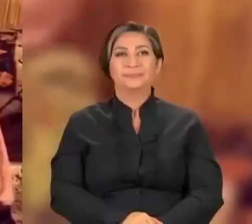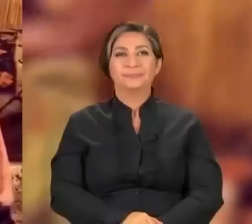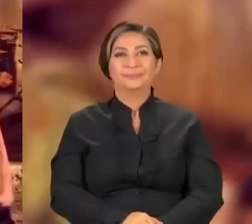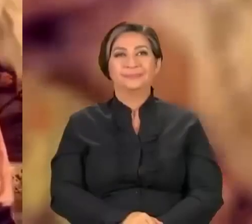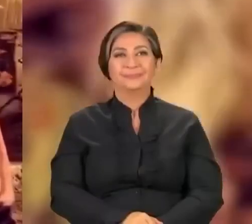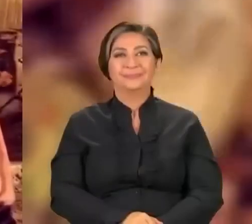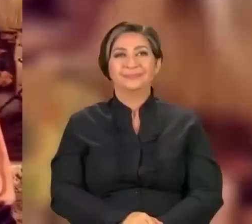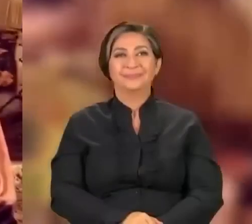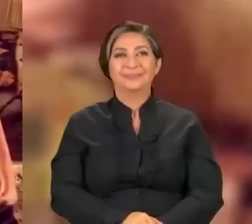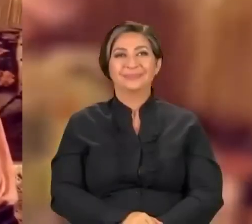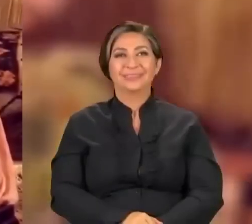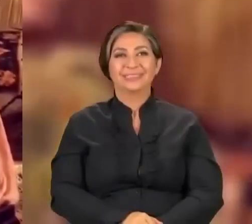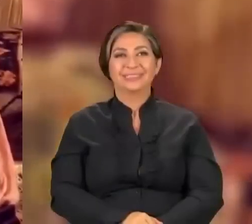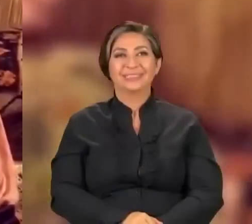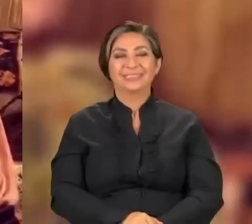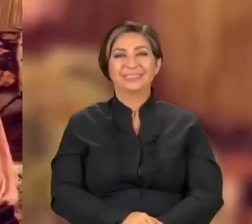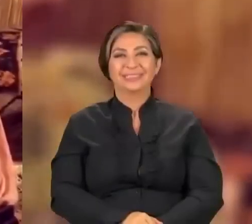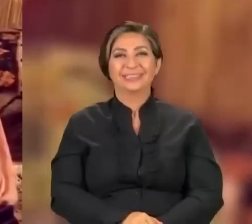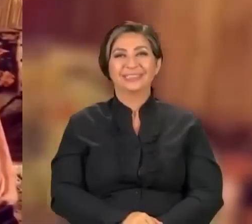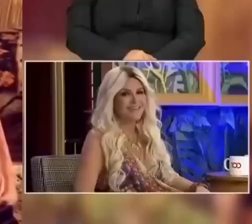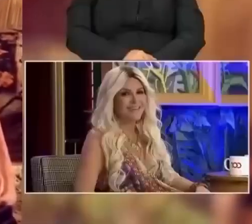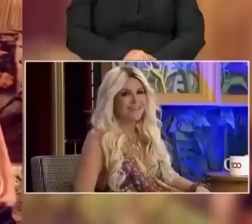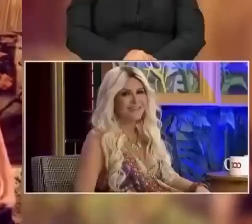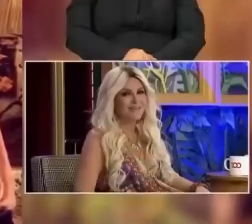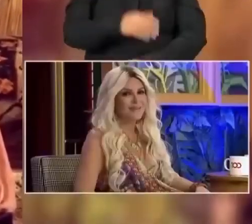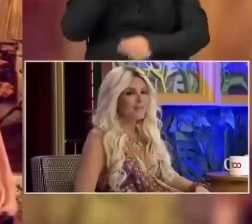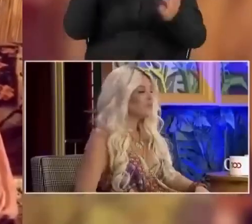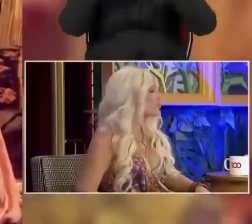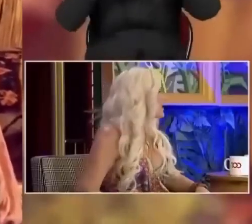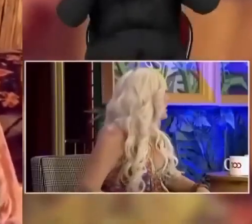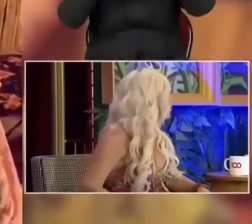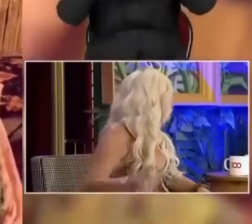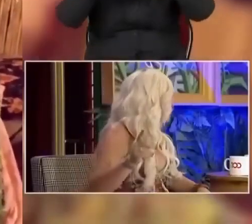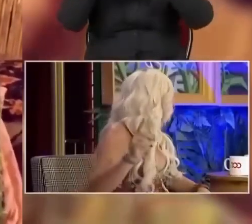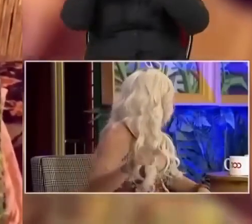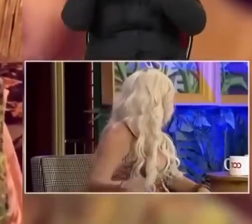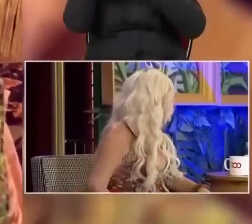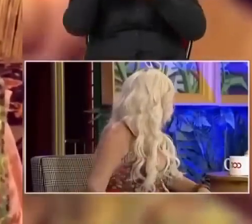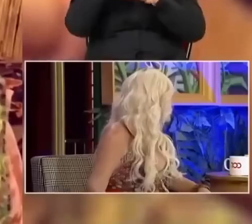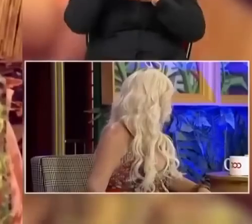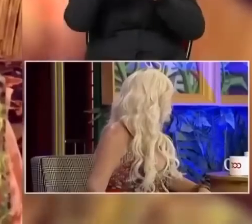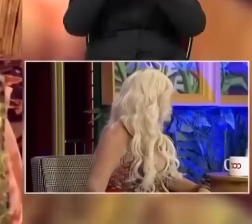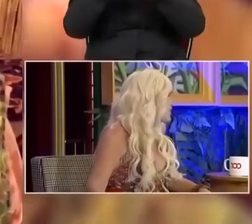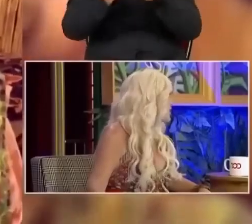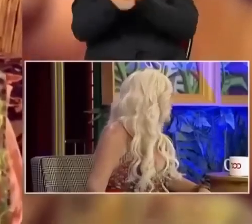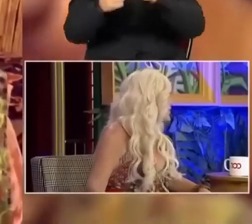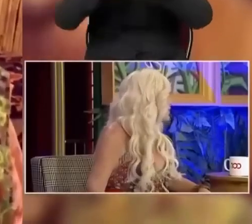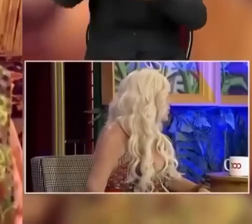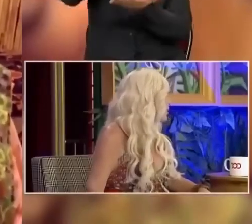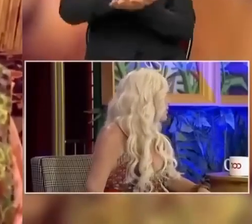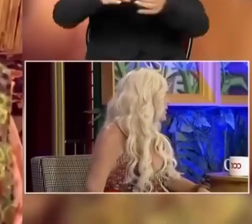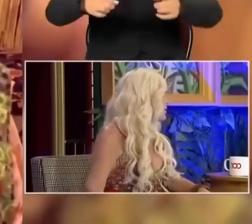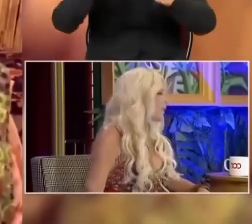Tamam. Hocam bunun son... Ay Recep'i ve diyeceği gibi olmadım. Abi şu tabağı çevirebilir misin?